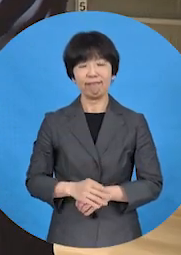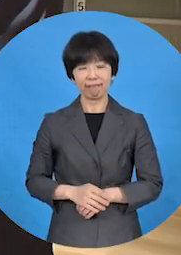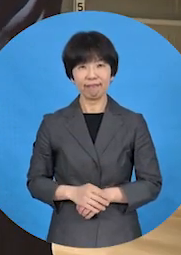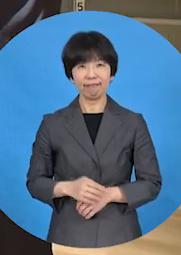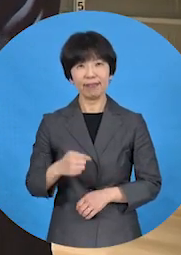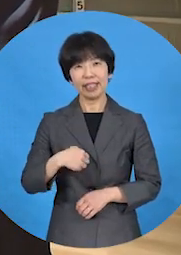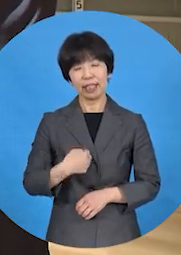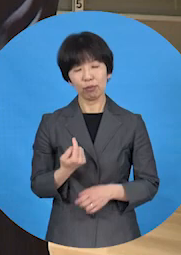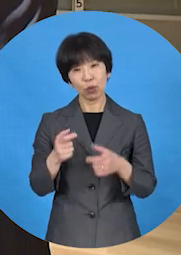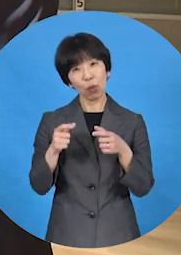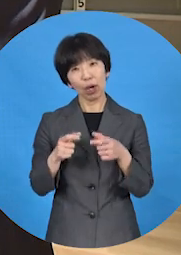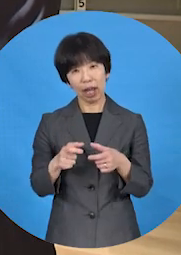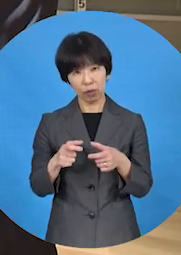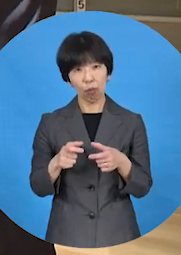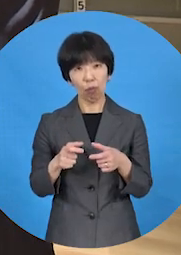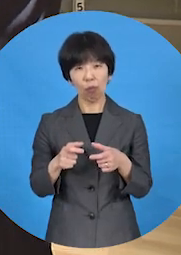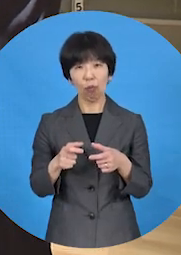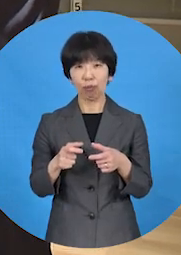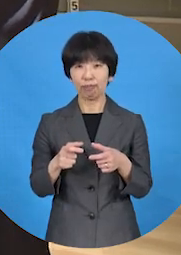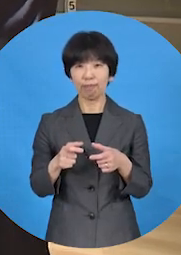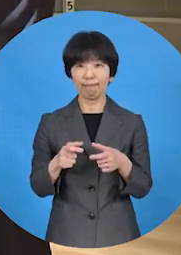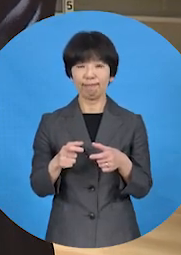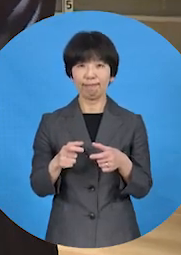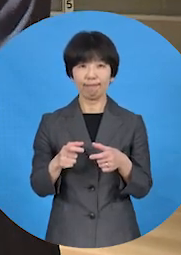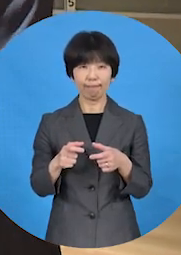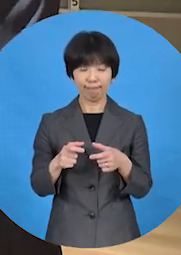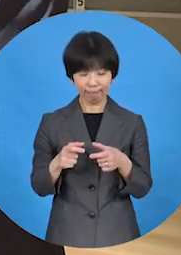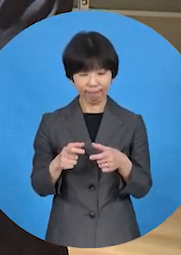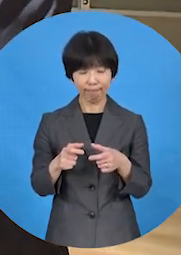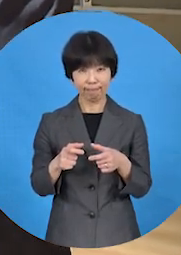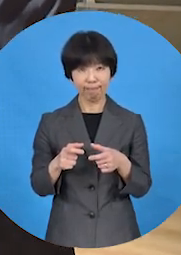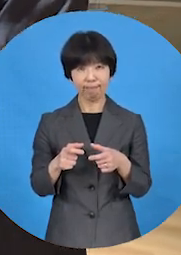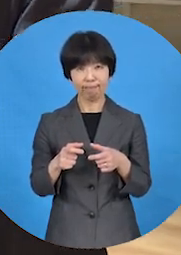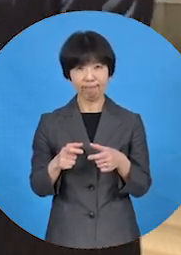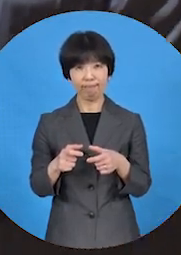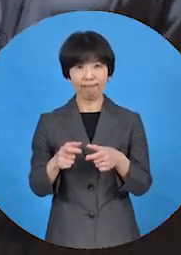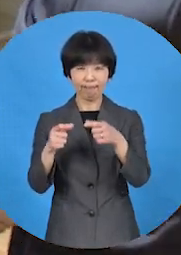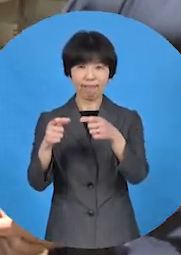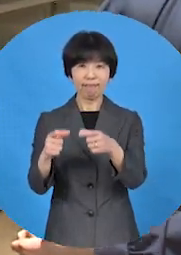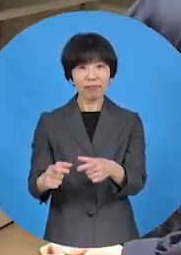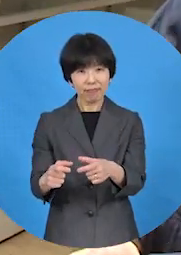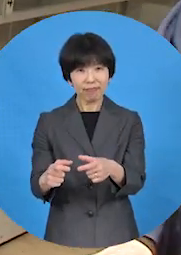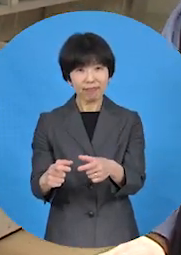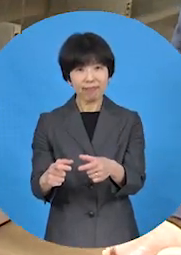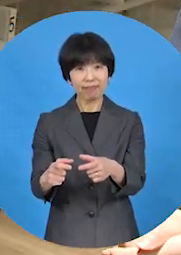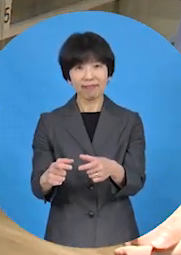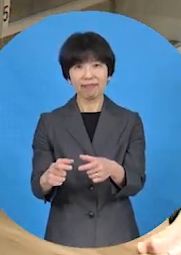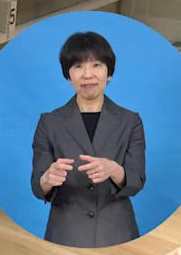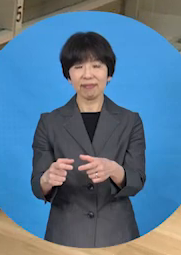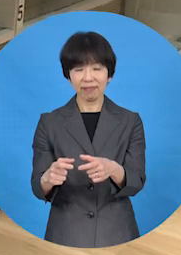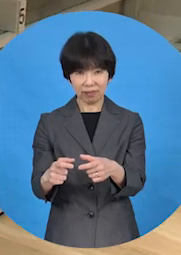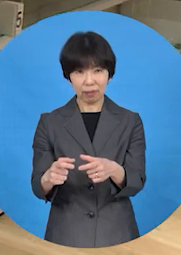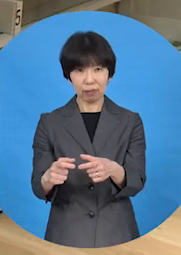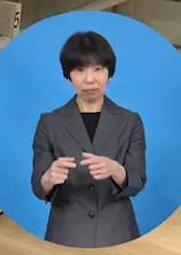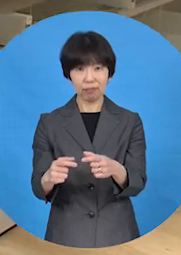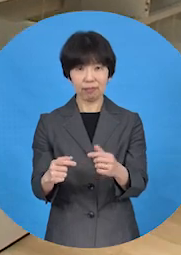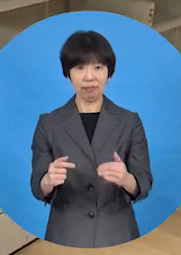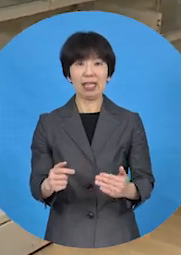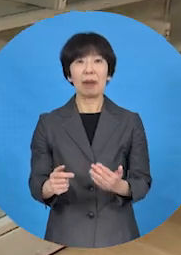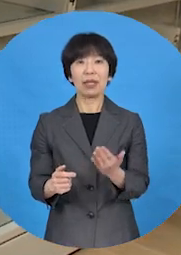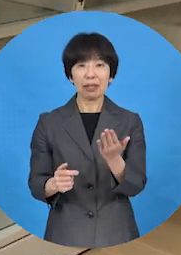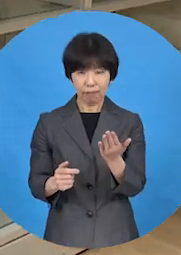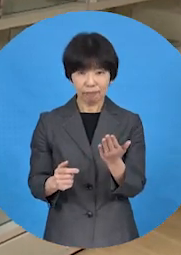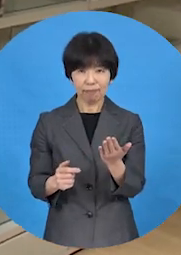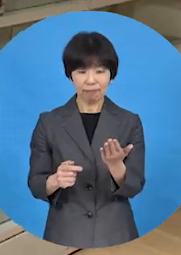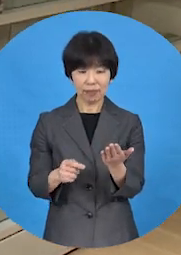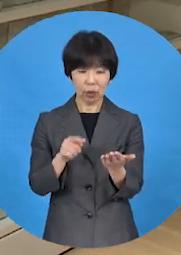同じ登録カードを使いますので、ちょっと実際やってみますね。 はい、 こういったカードを使ってまず予約紹